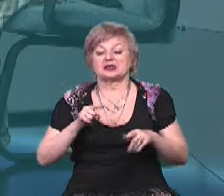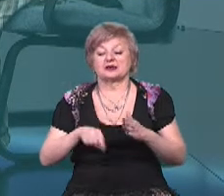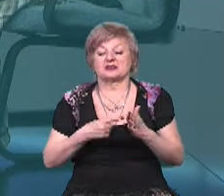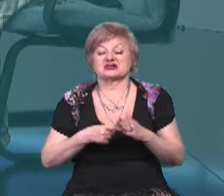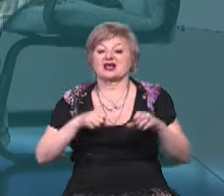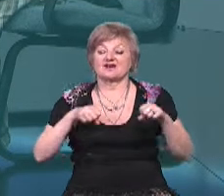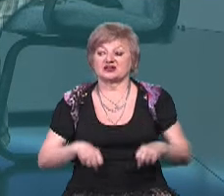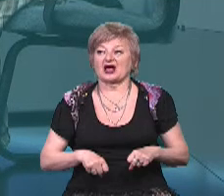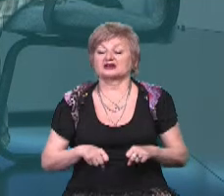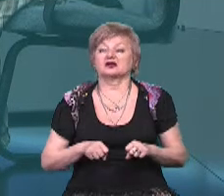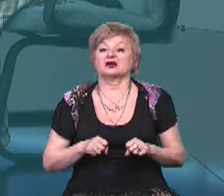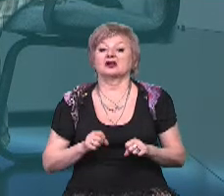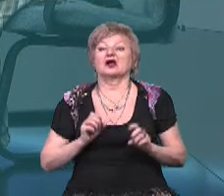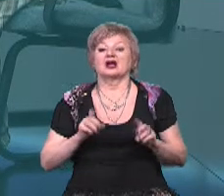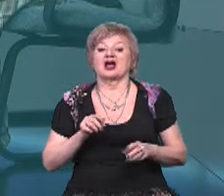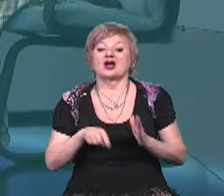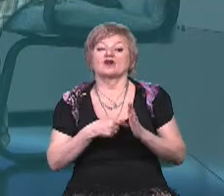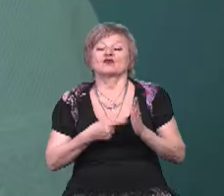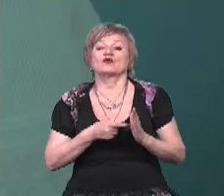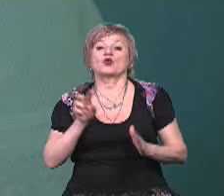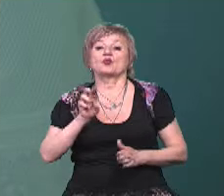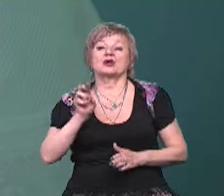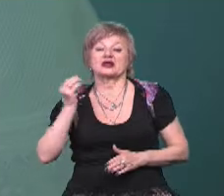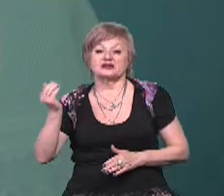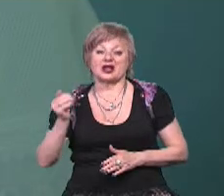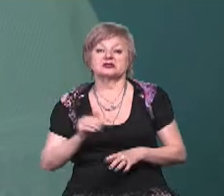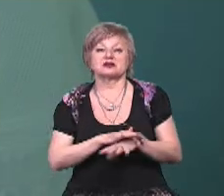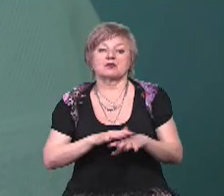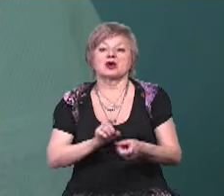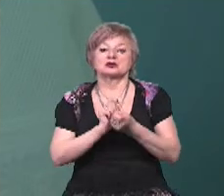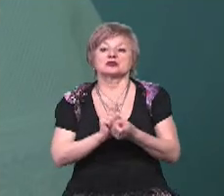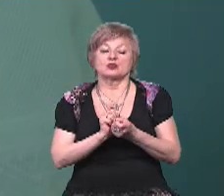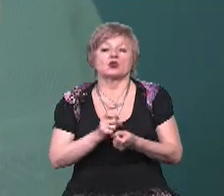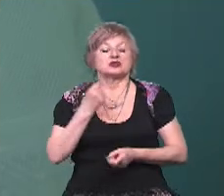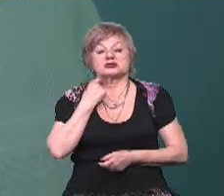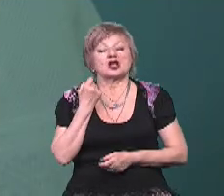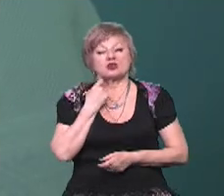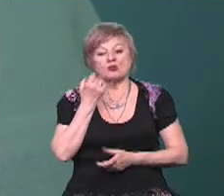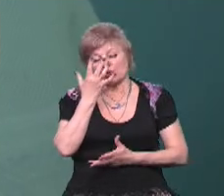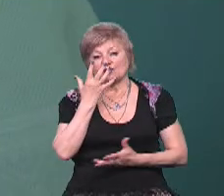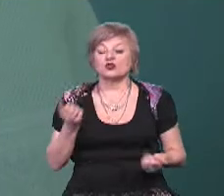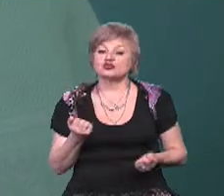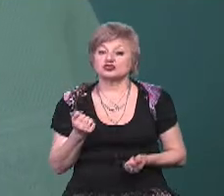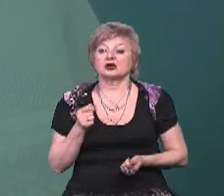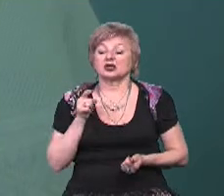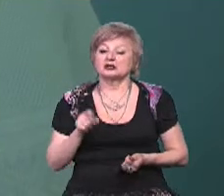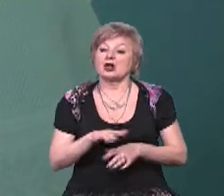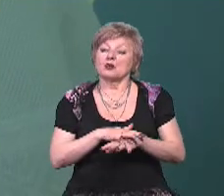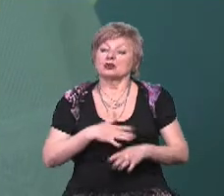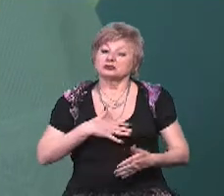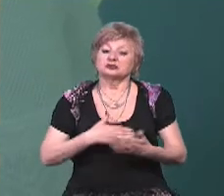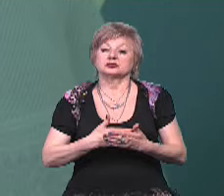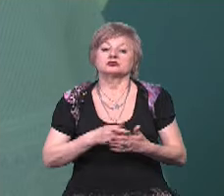От, наприклад, як в місті Бердянськ громадськість бореться з продажем алкоголю вночі. Там громадські активісти